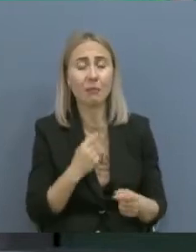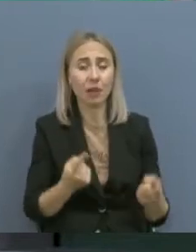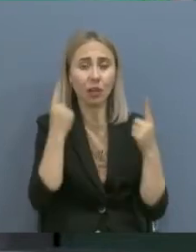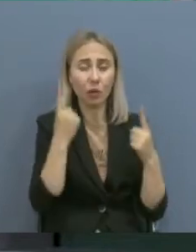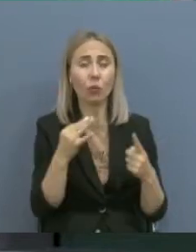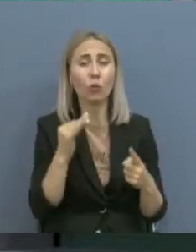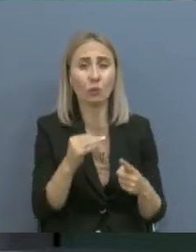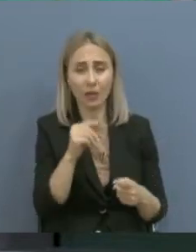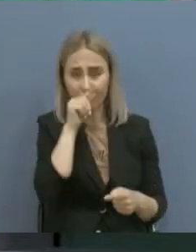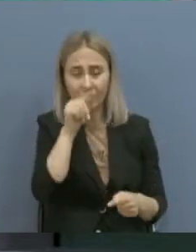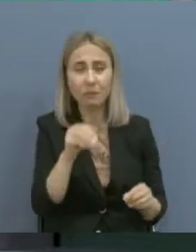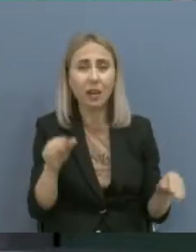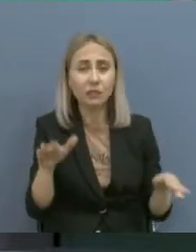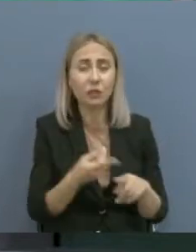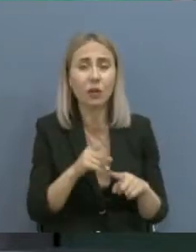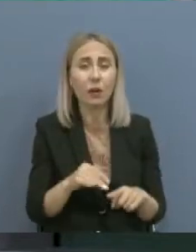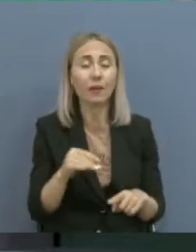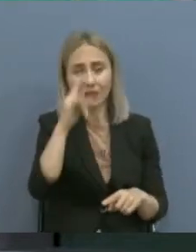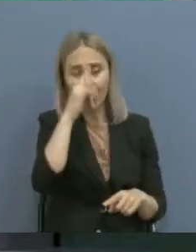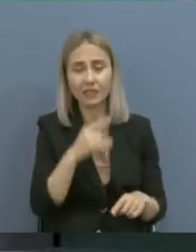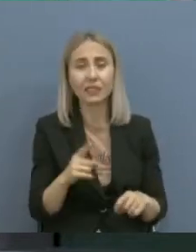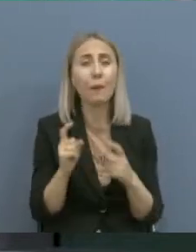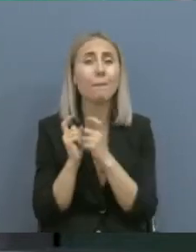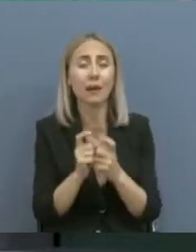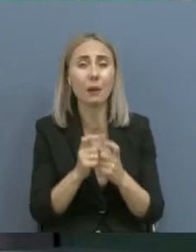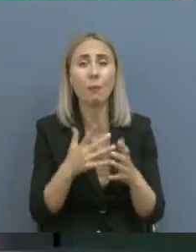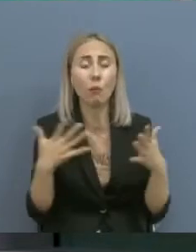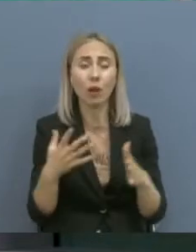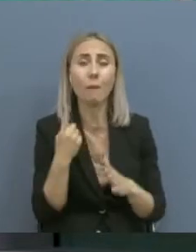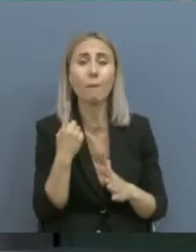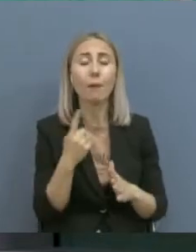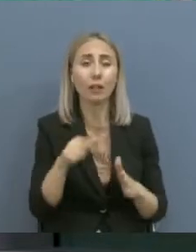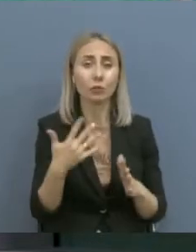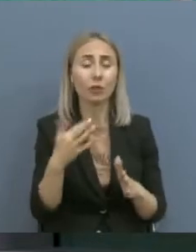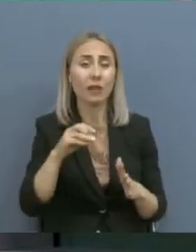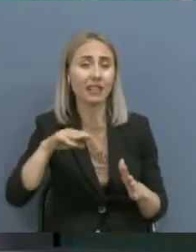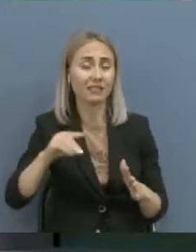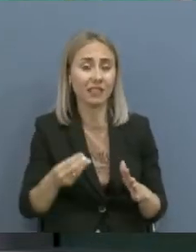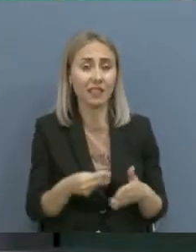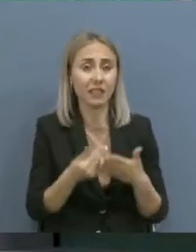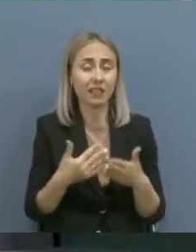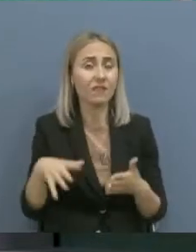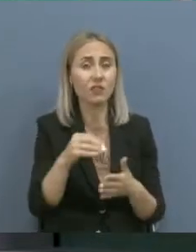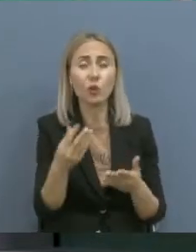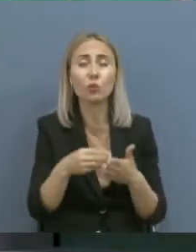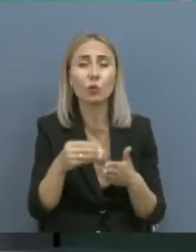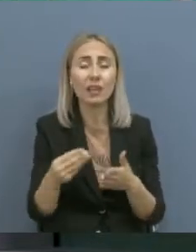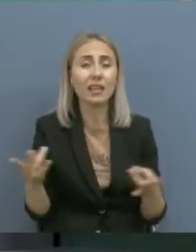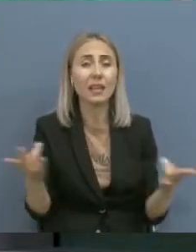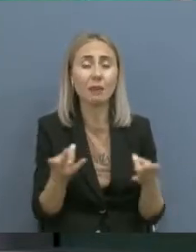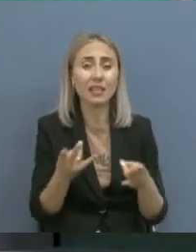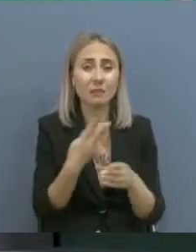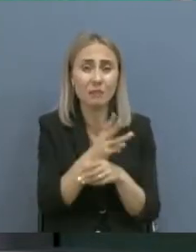Қазақстанда зиянкестермен күреске 1,5 миллиард теңгеден астам қаржы бөлініп, қажетті дәрі-дәрмектер сатып алынды. Сонымен қатар жергілікті